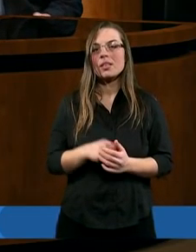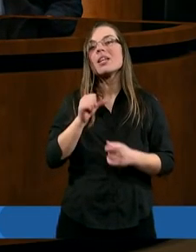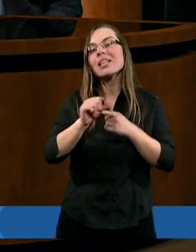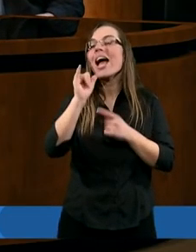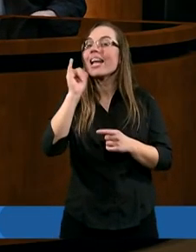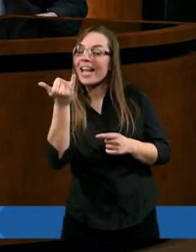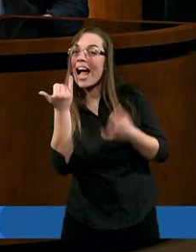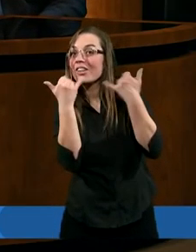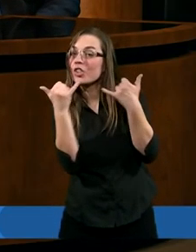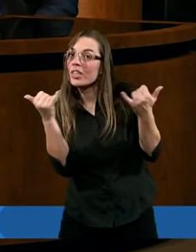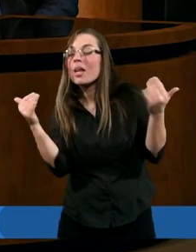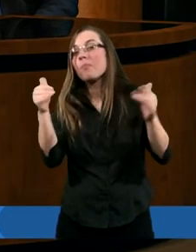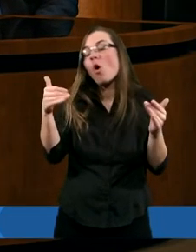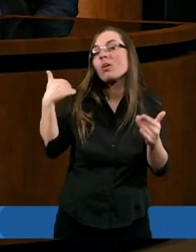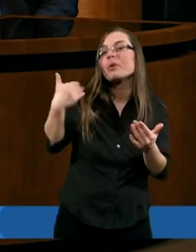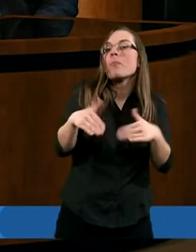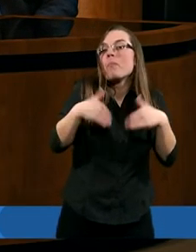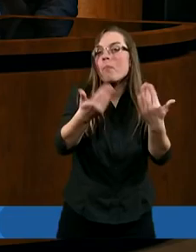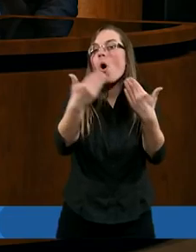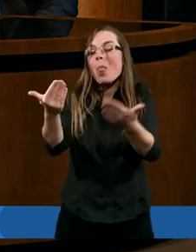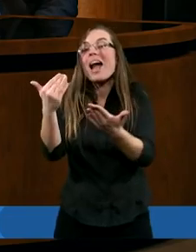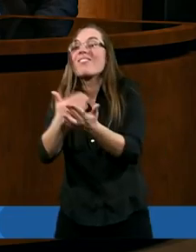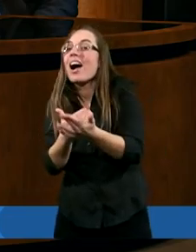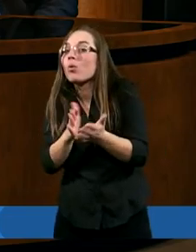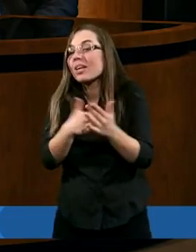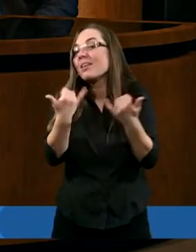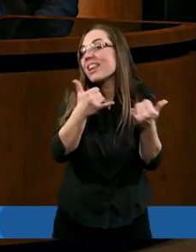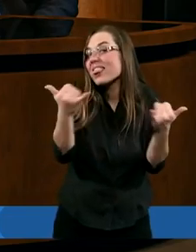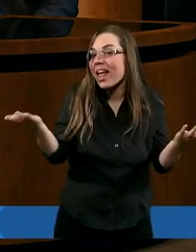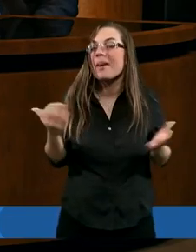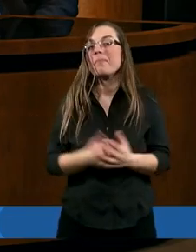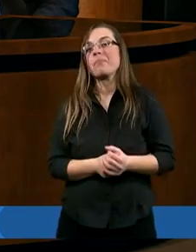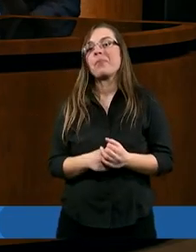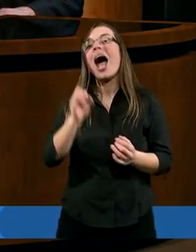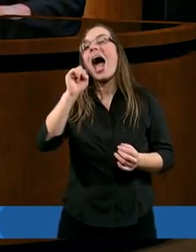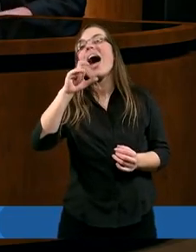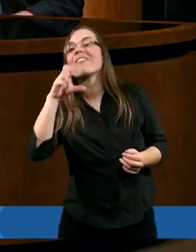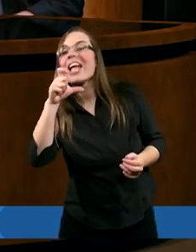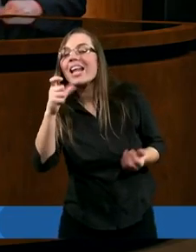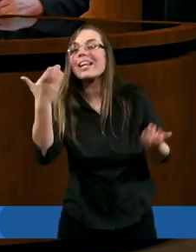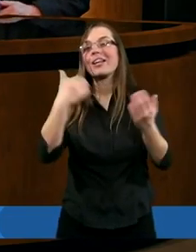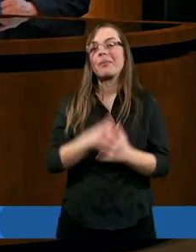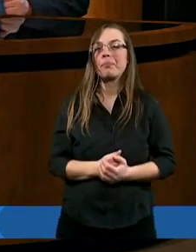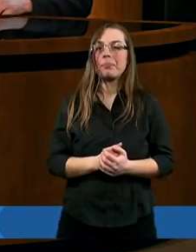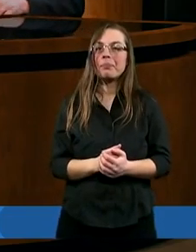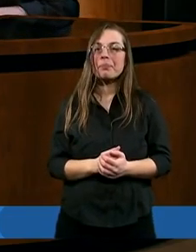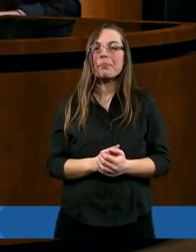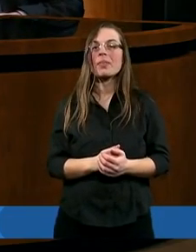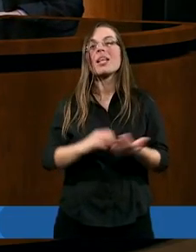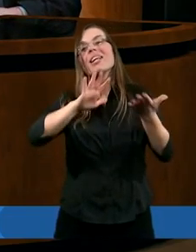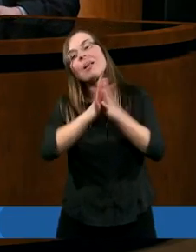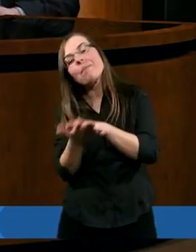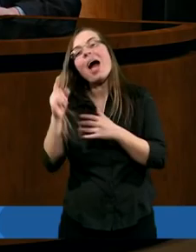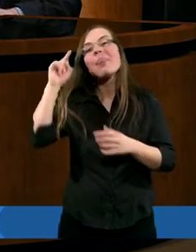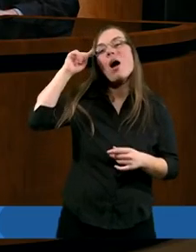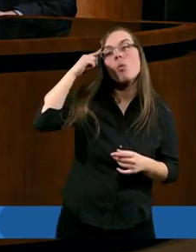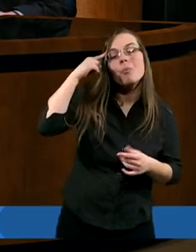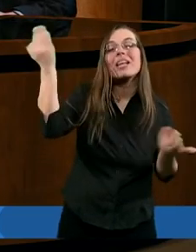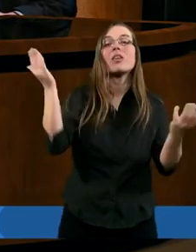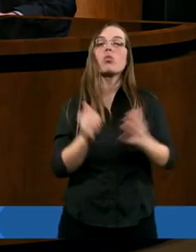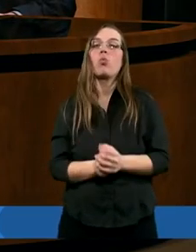Jeszcze jakieś inne moglibyśmy podać warunki? A więc zmiana